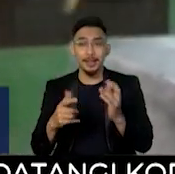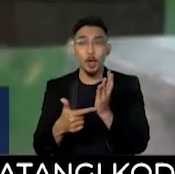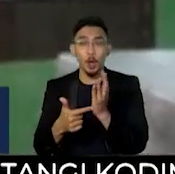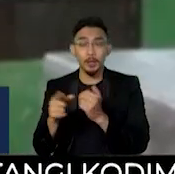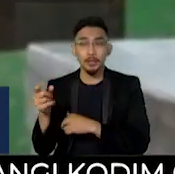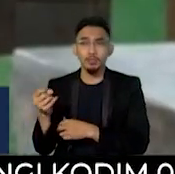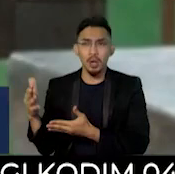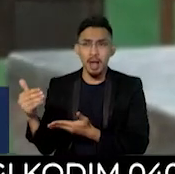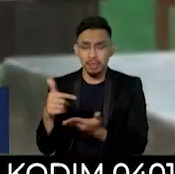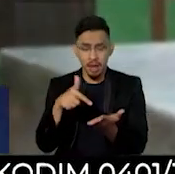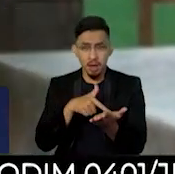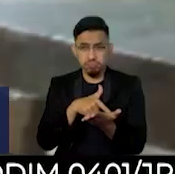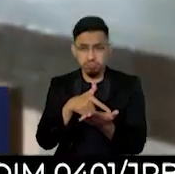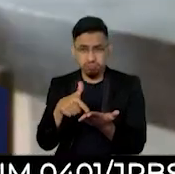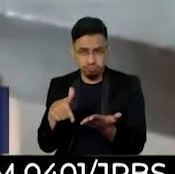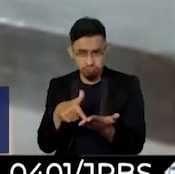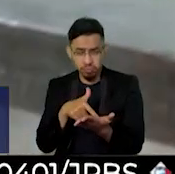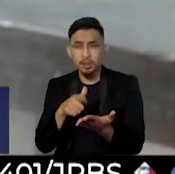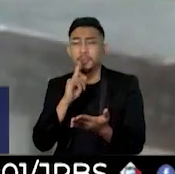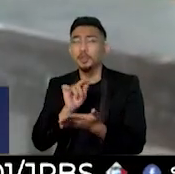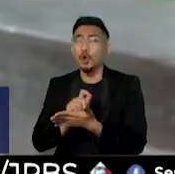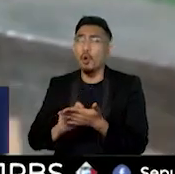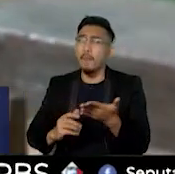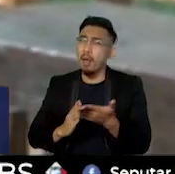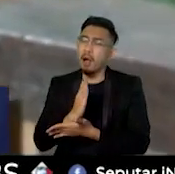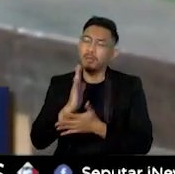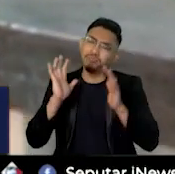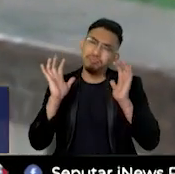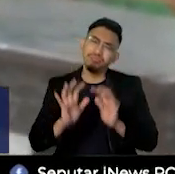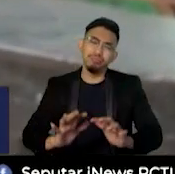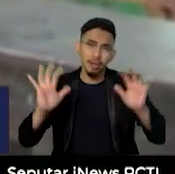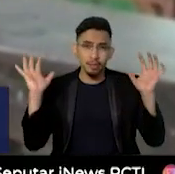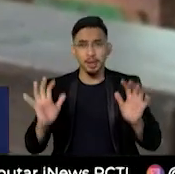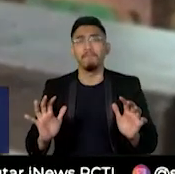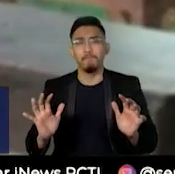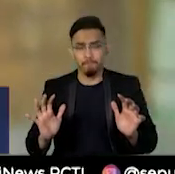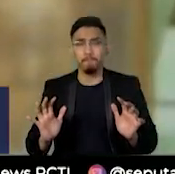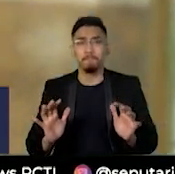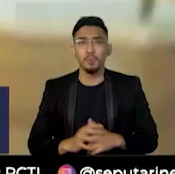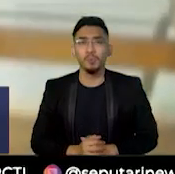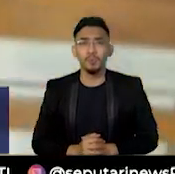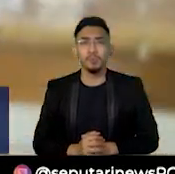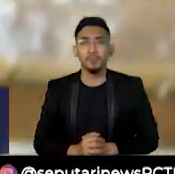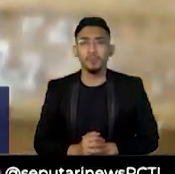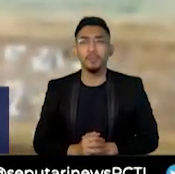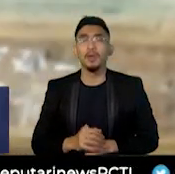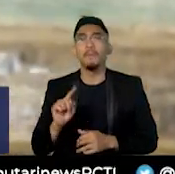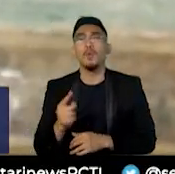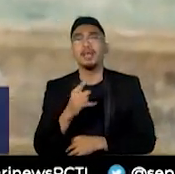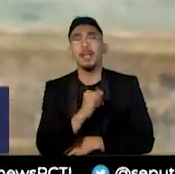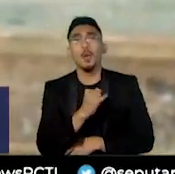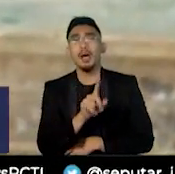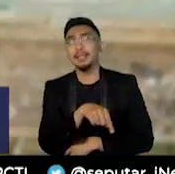lapor COVID-19 terdapat 167 aduan tentang penyelenggaran PTM yang melanggar protokol kesehatan sejak Januari hingga